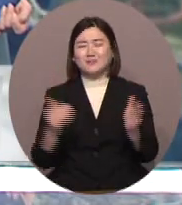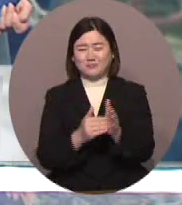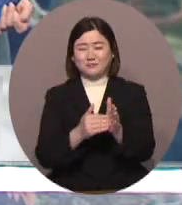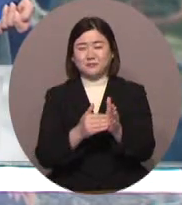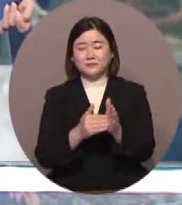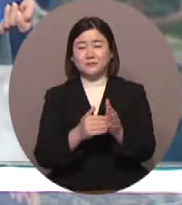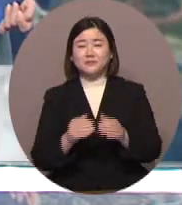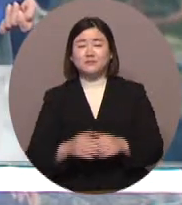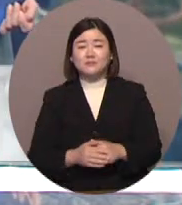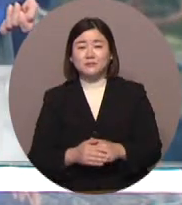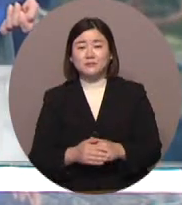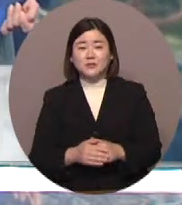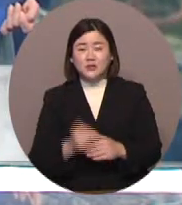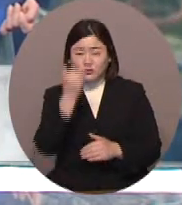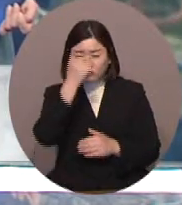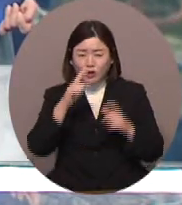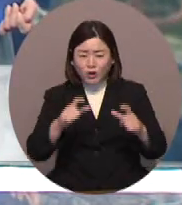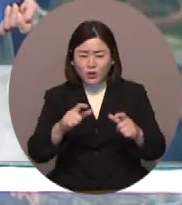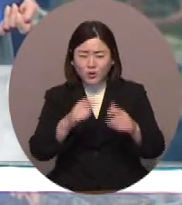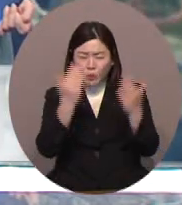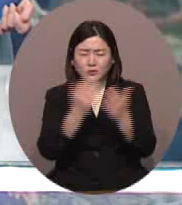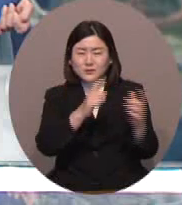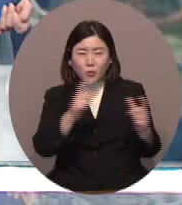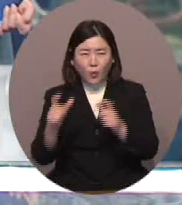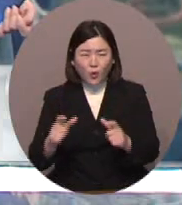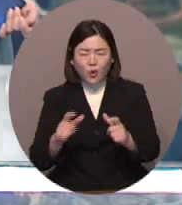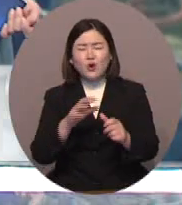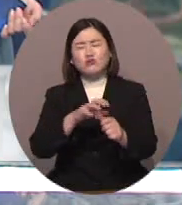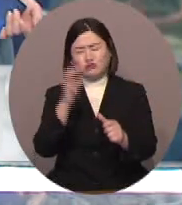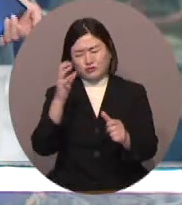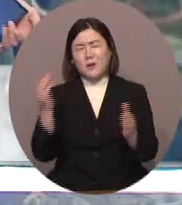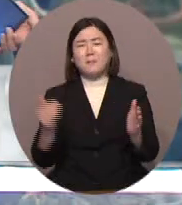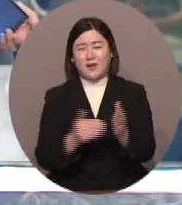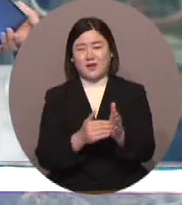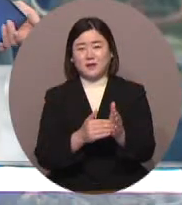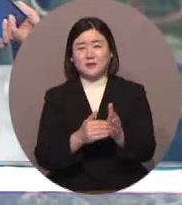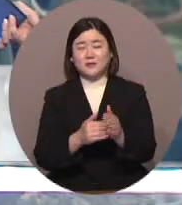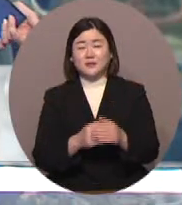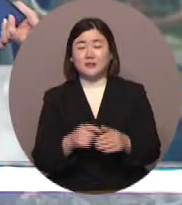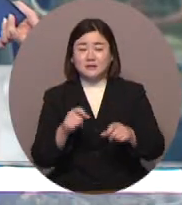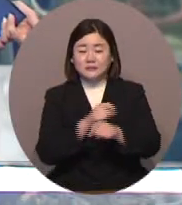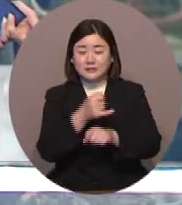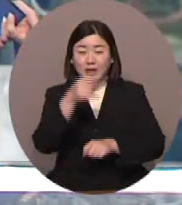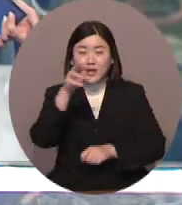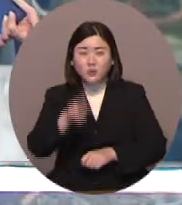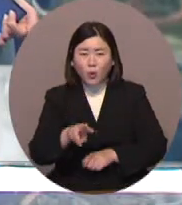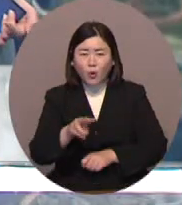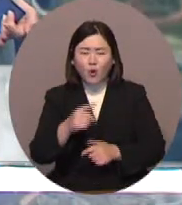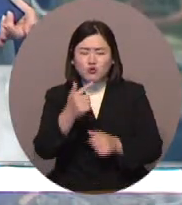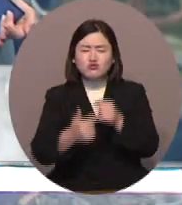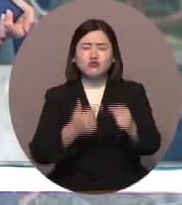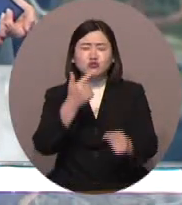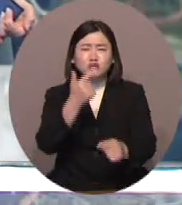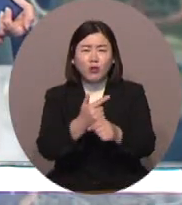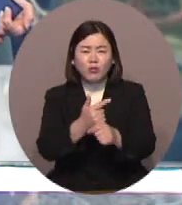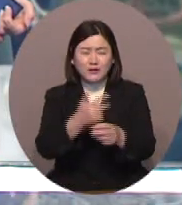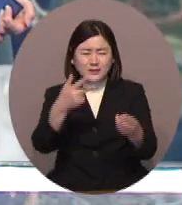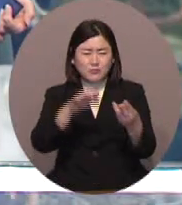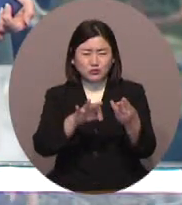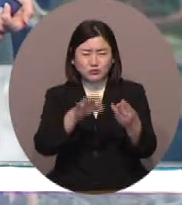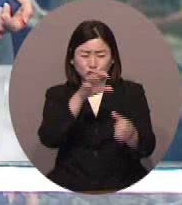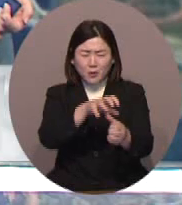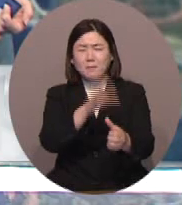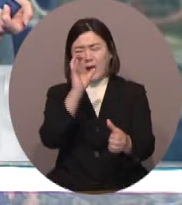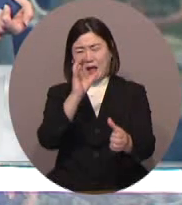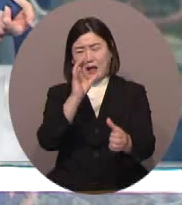해제했습니다. 이로써 충청권 모든 지역이 규제에서 해제됐는데요. 특히 세종시는 6년 만에 3중 규제가